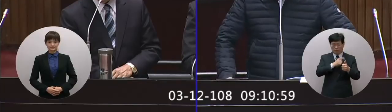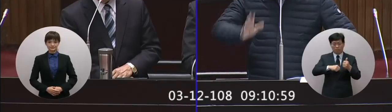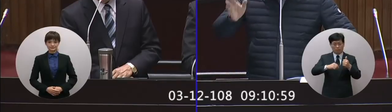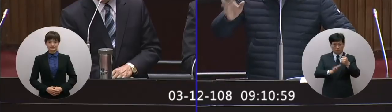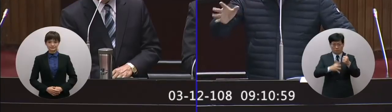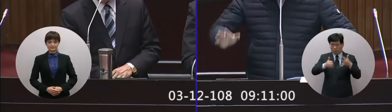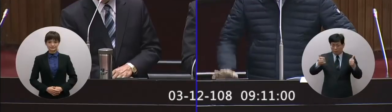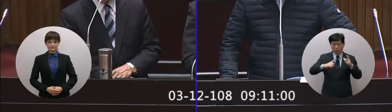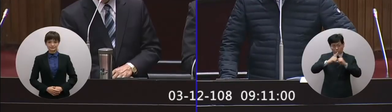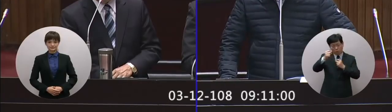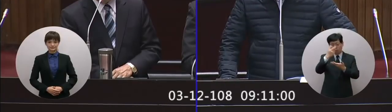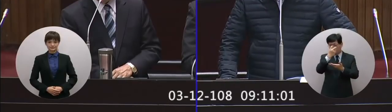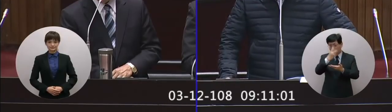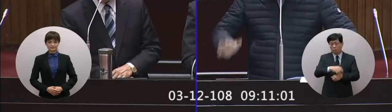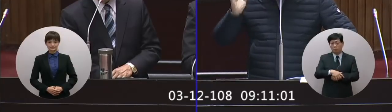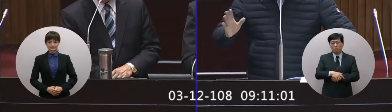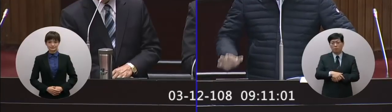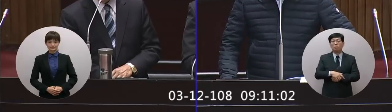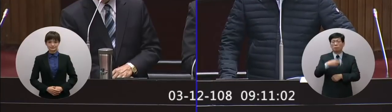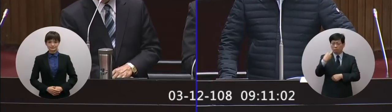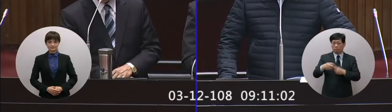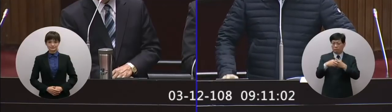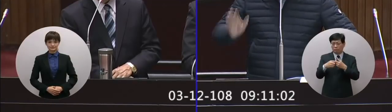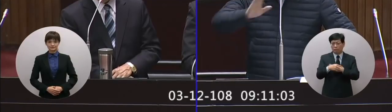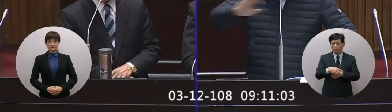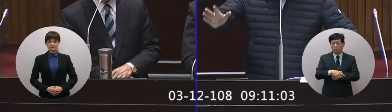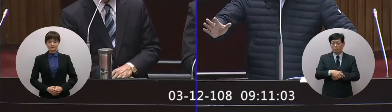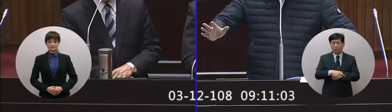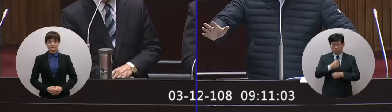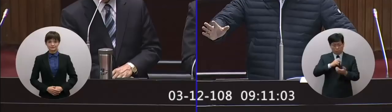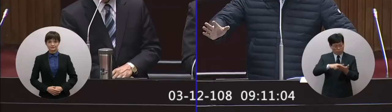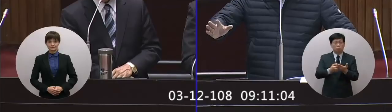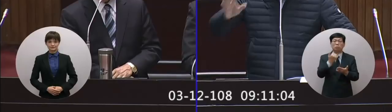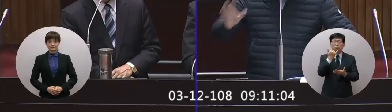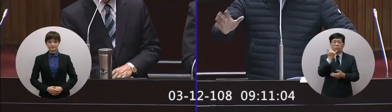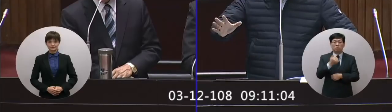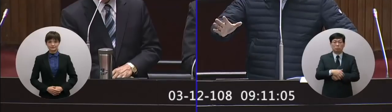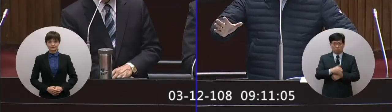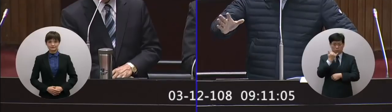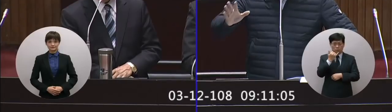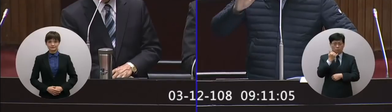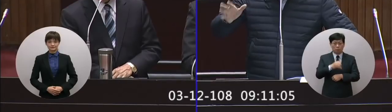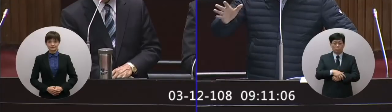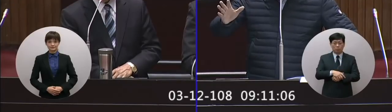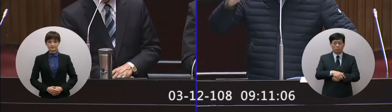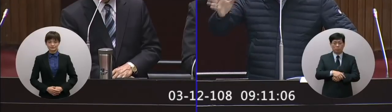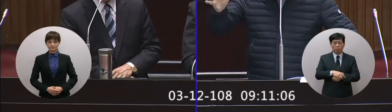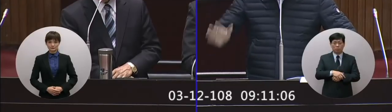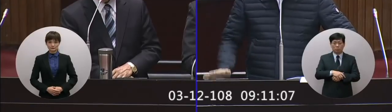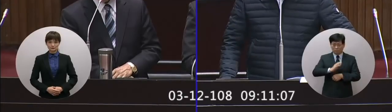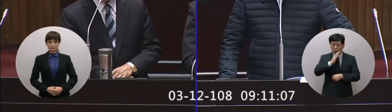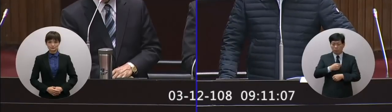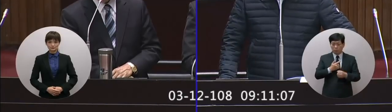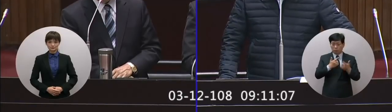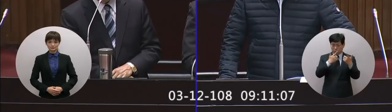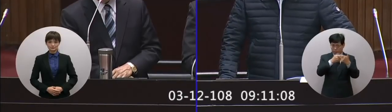心来，拿去好好看一看，再来研究。要改可以改，没有错，可以改，但是朝